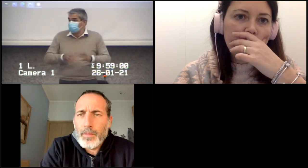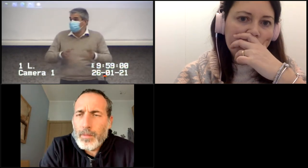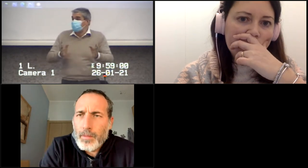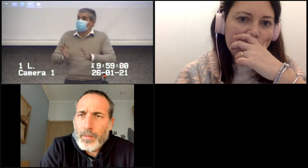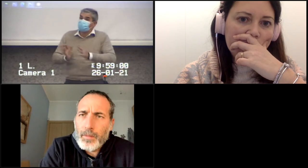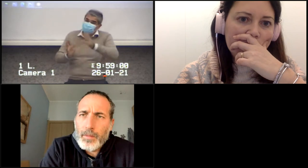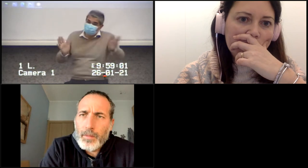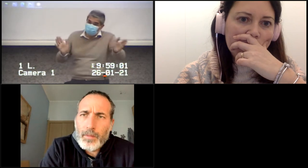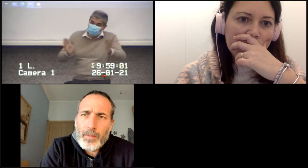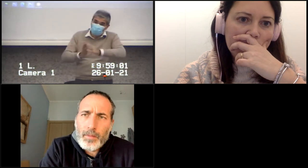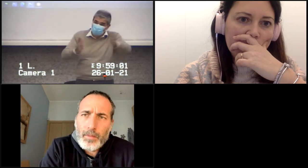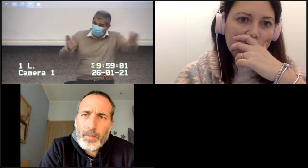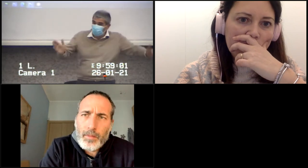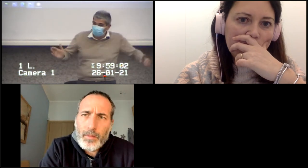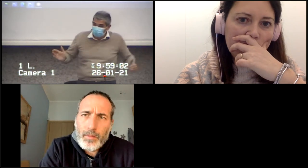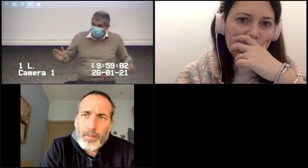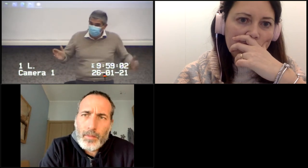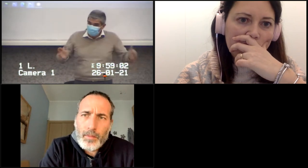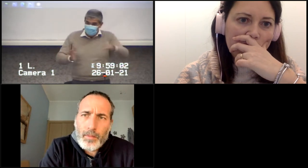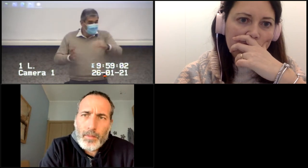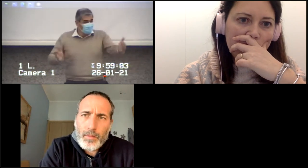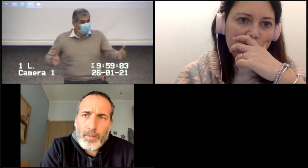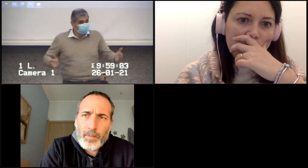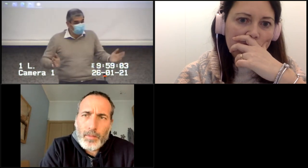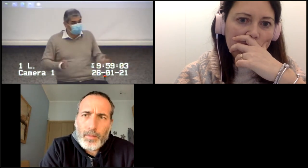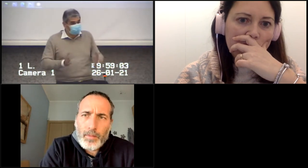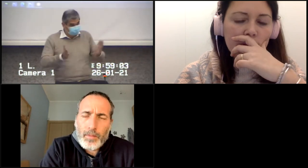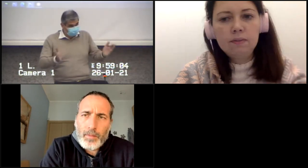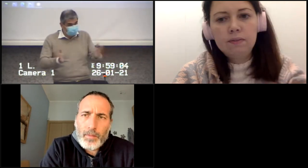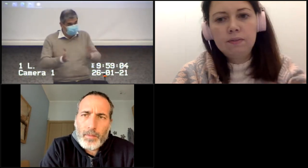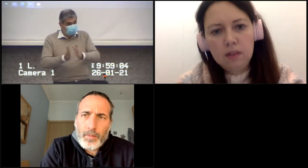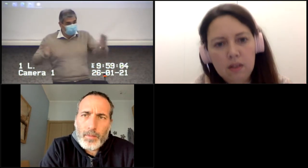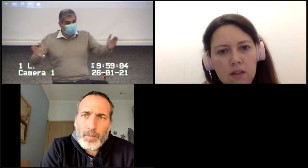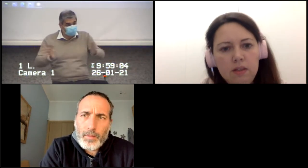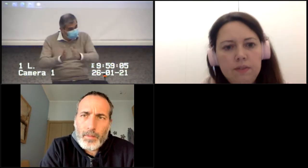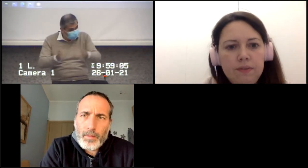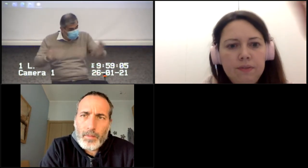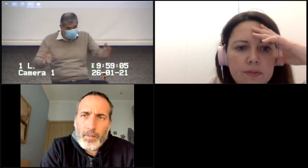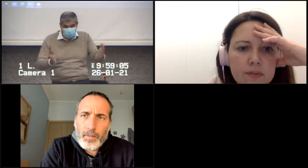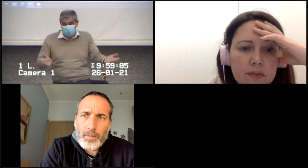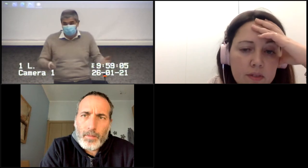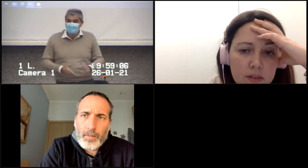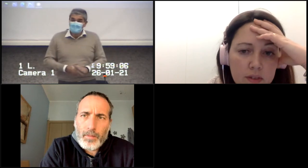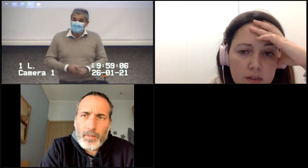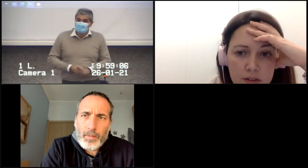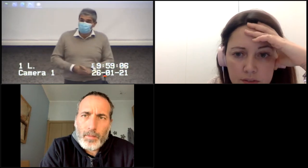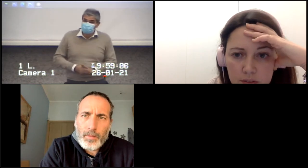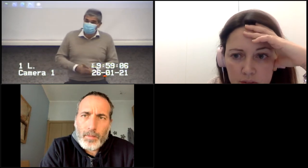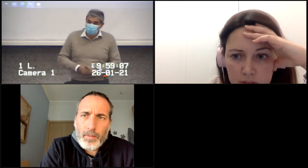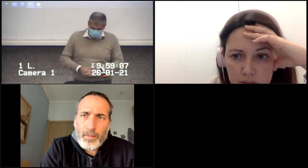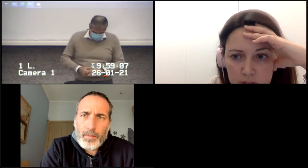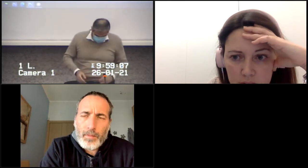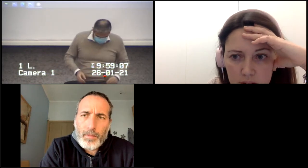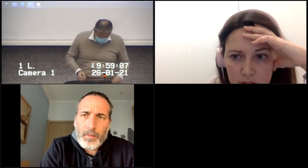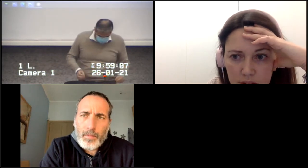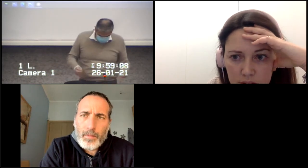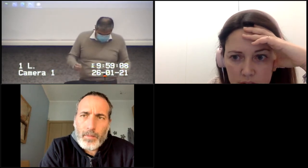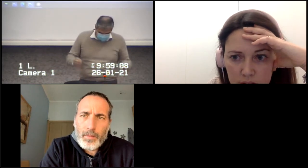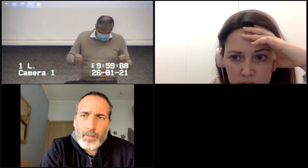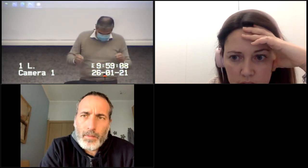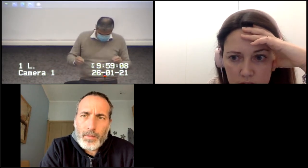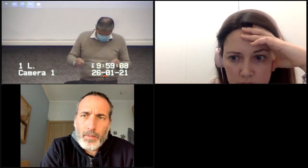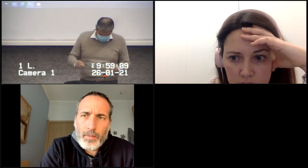quella viabilità garantiremmo comunque quel collegamento sostanziale, quella permeabilità tra questi due ambiti